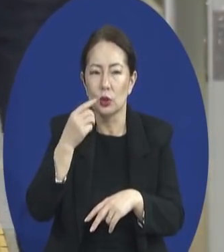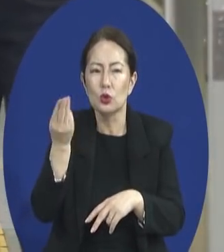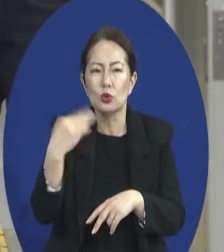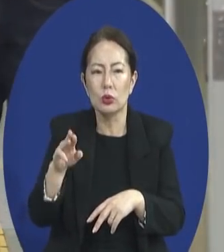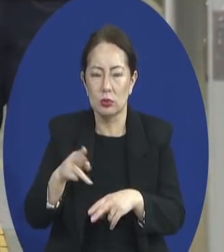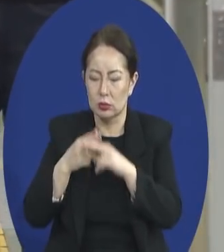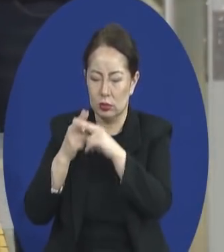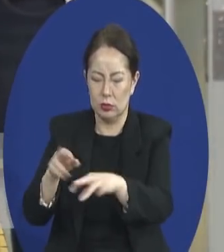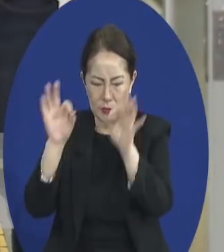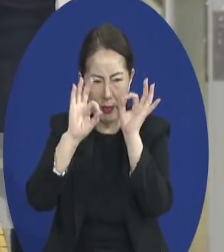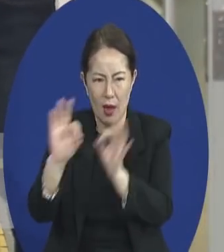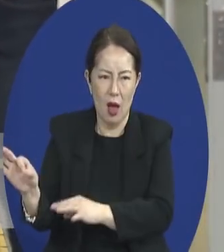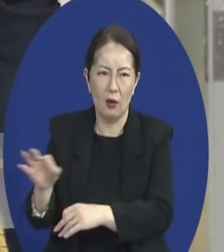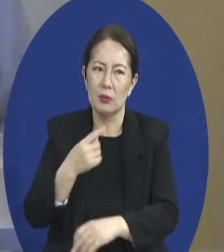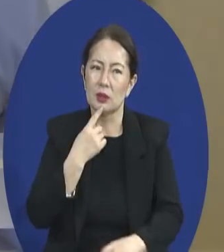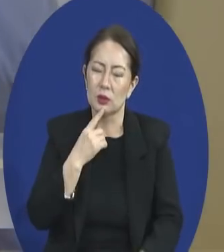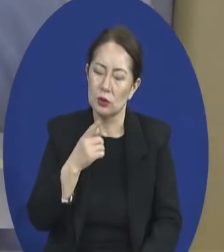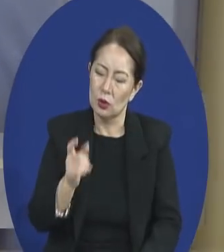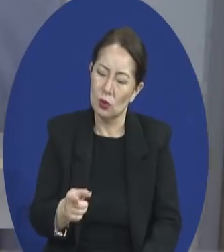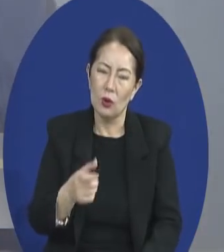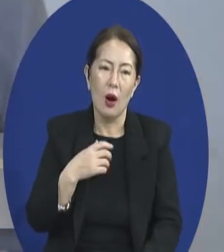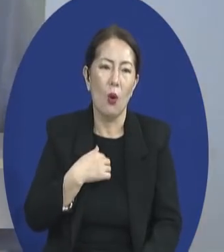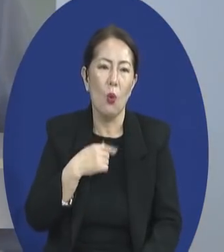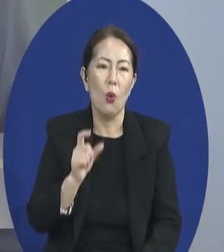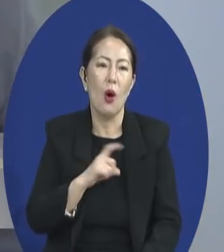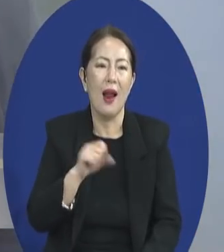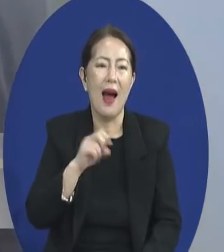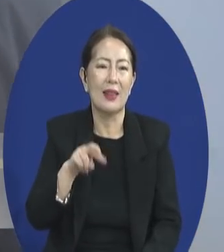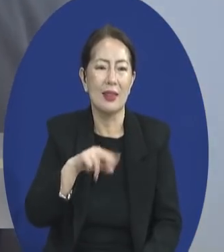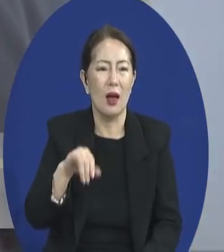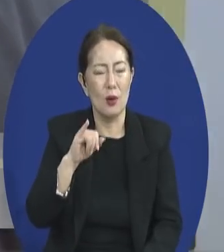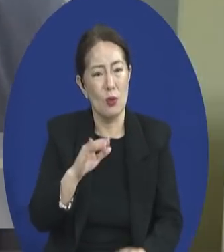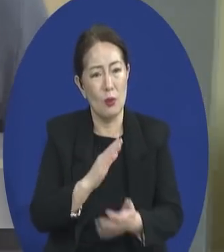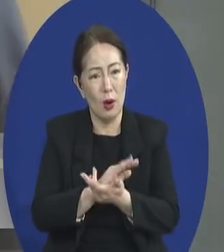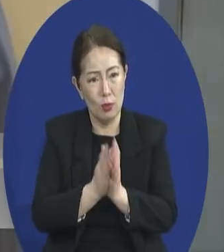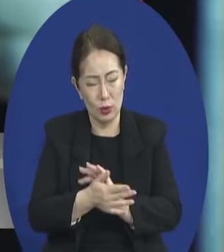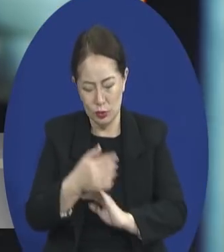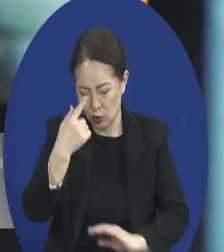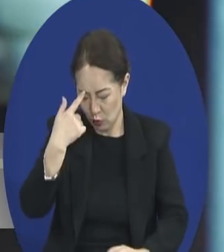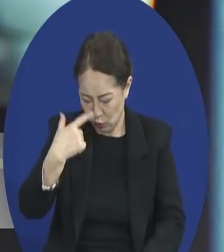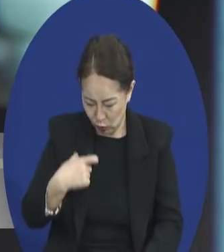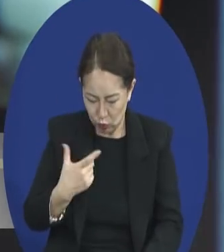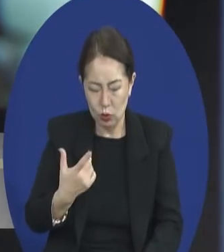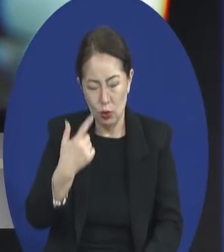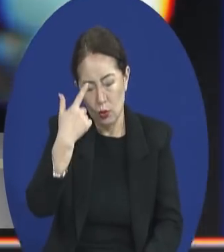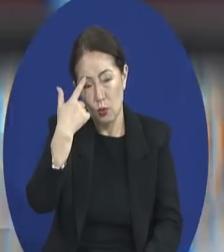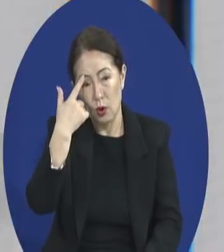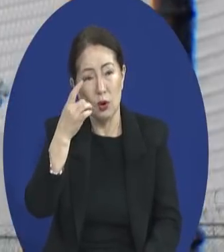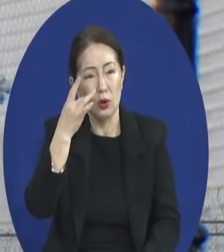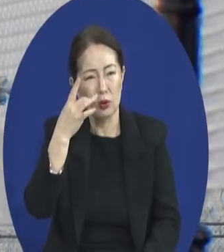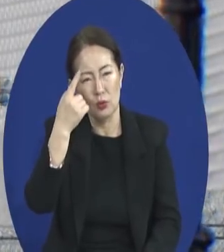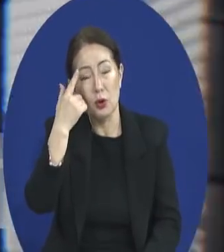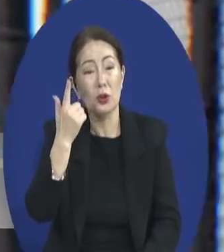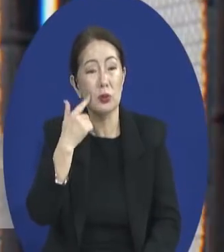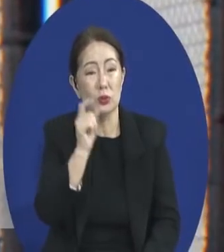огт байдаггүй. Бас хүнд тийм ч хичнээн алдаа дутагдал хийж байгаа ч гэсэн Монгол хүн, Монгол эрчүүд, Монгол